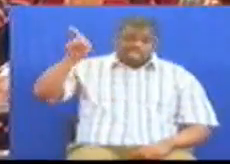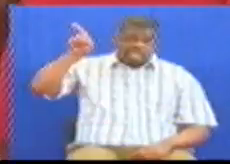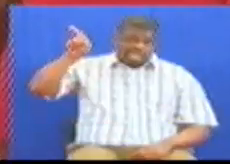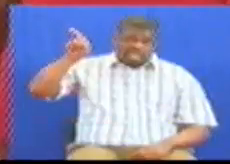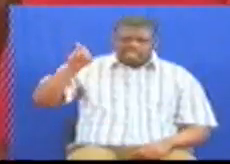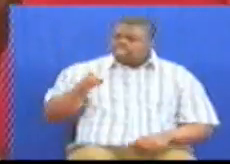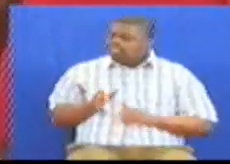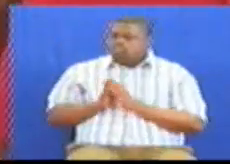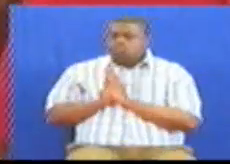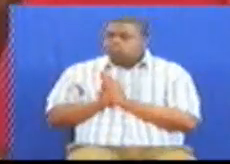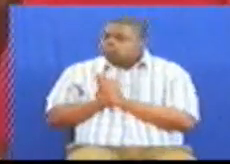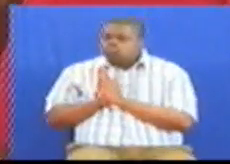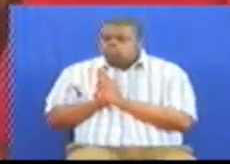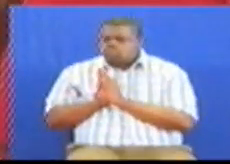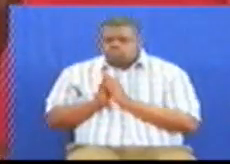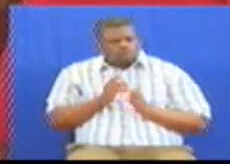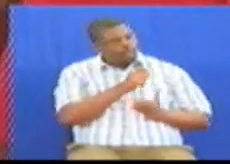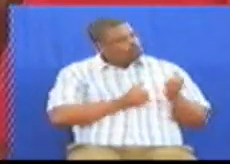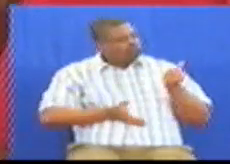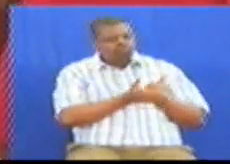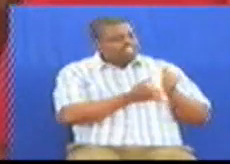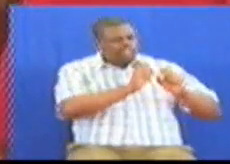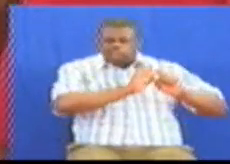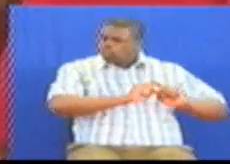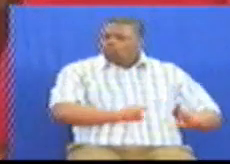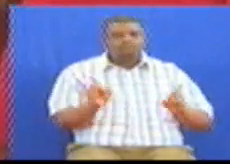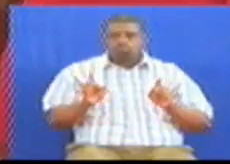wanamshukuru Mheshimiwa Rais kwa vitu tofauti kabisa.